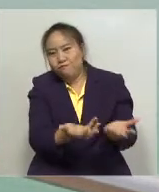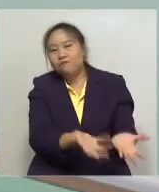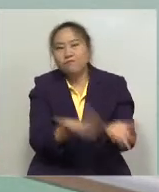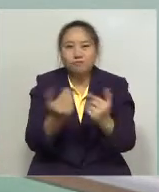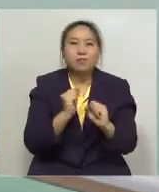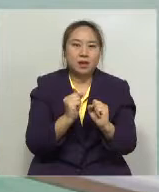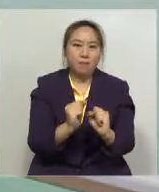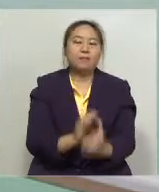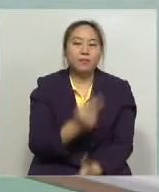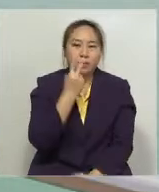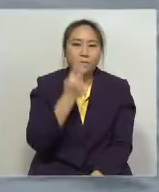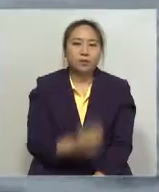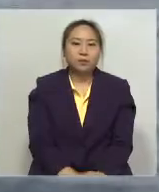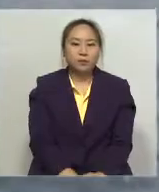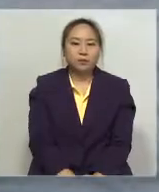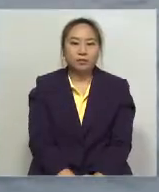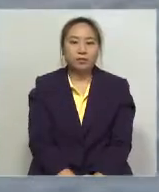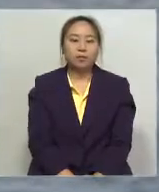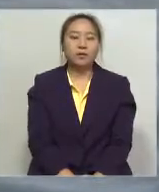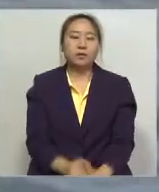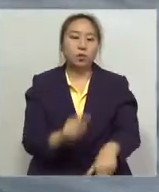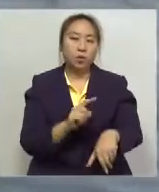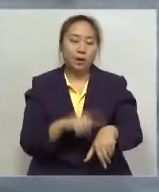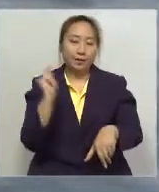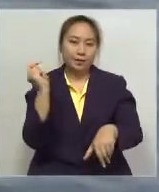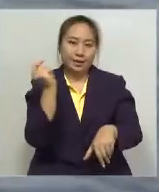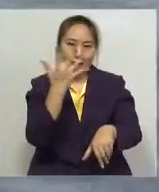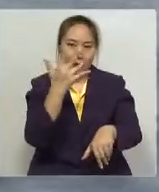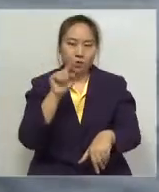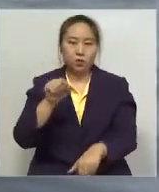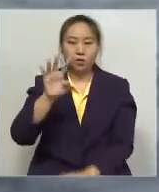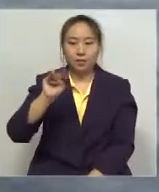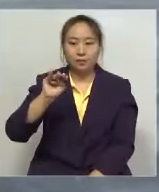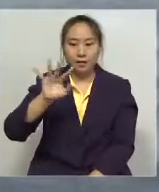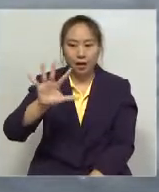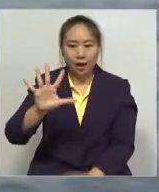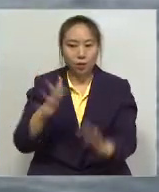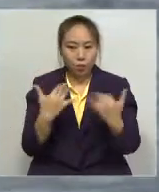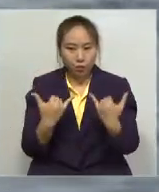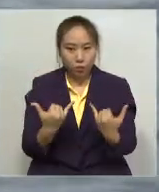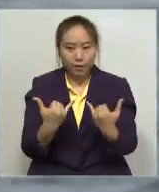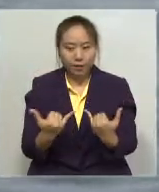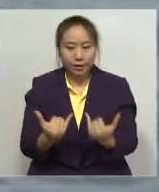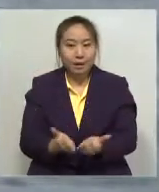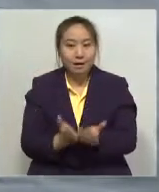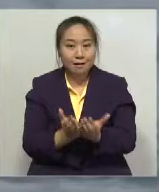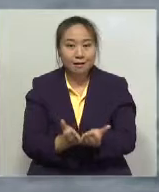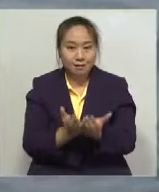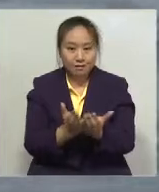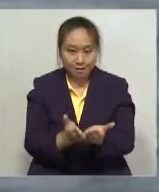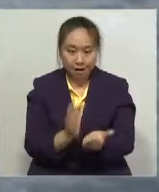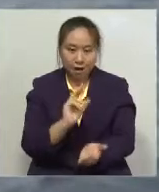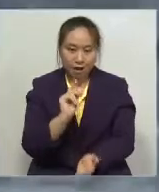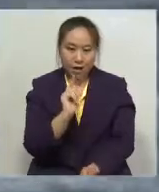ไปติดตามบรรยากาศครับกลับเมื่อเวลา 5:45 นของวันนี้ครับทางด้านเรือหลวงทองหลางพร้อมด้ว